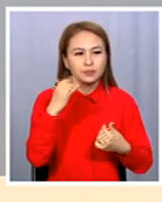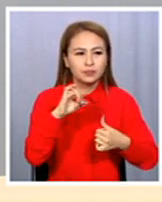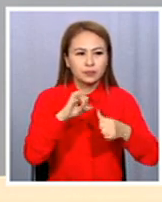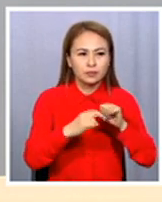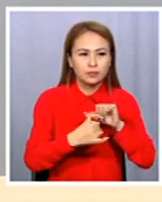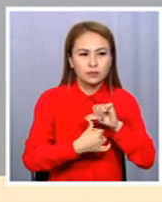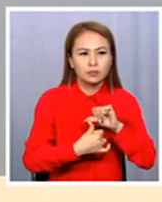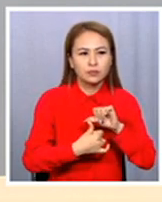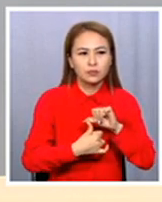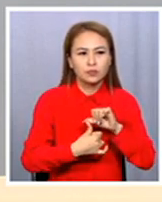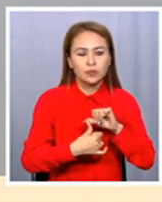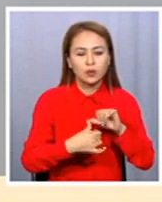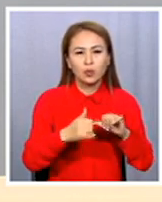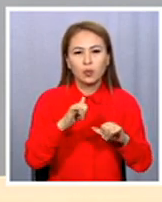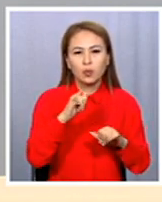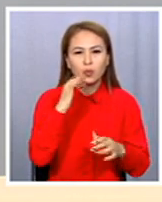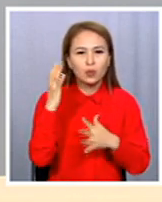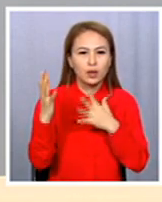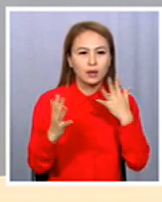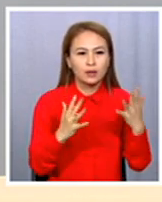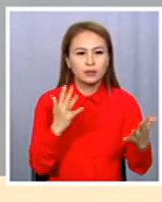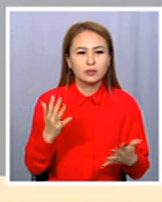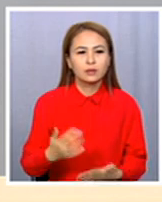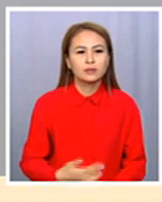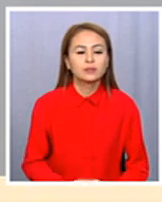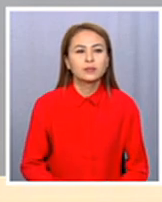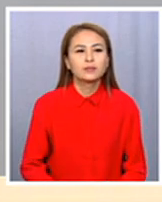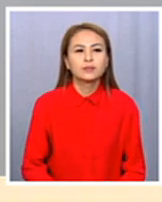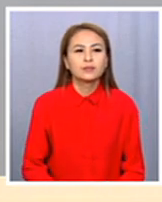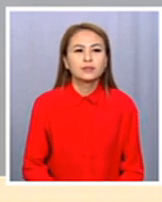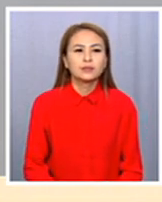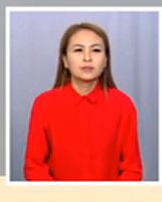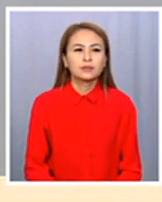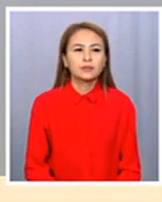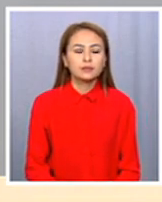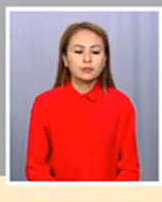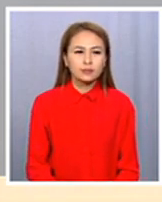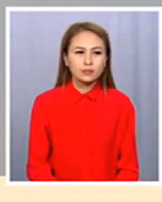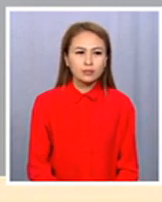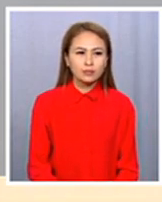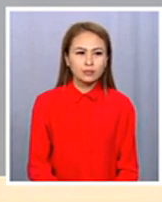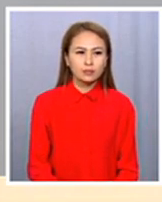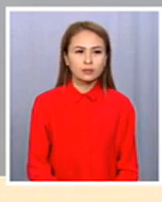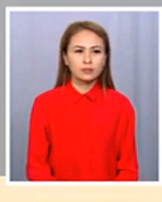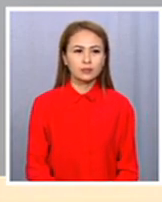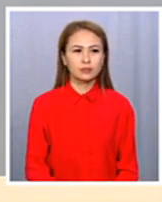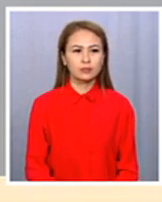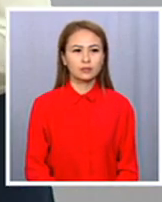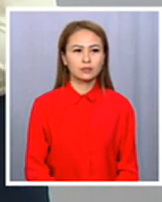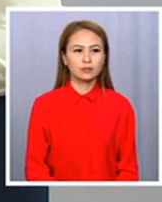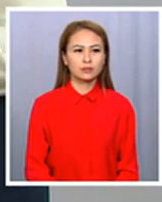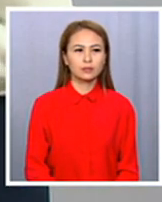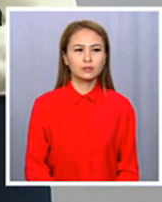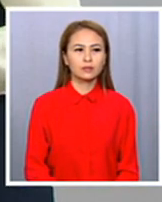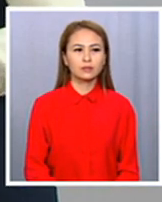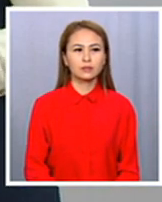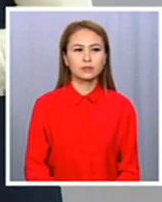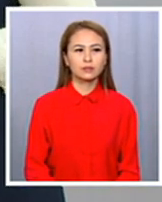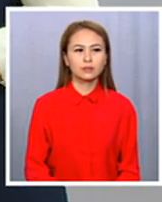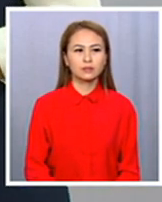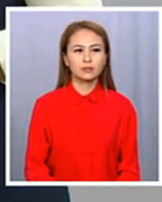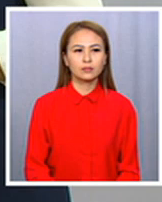бушуют мощные ураганы. Мы продолжаем наше путешествие и приближаемся к следующей